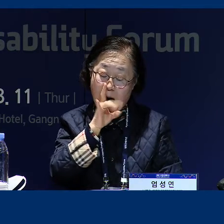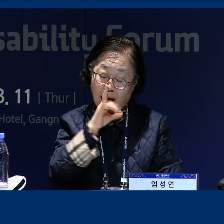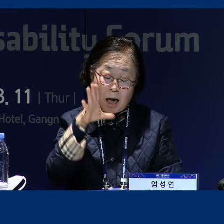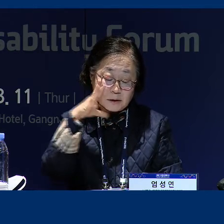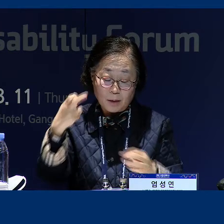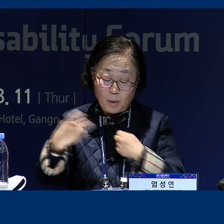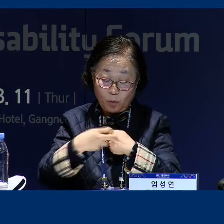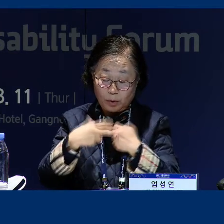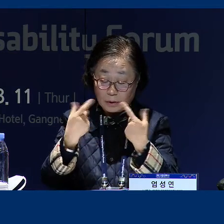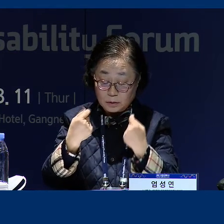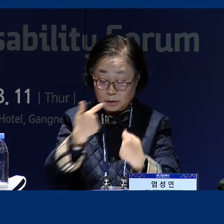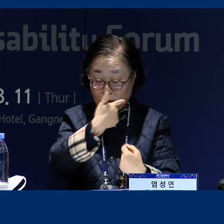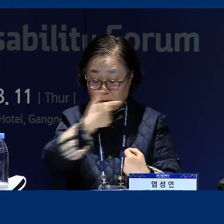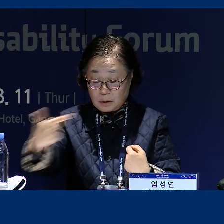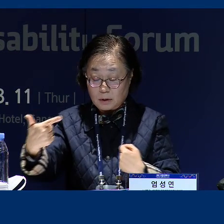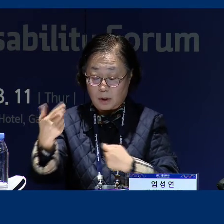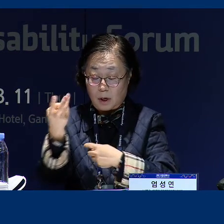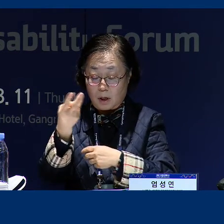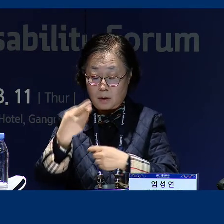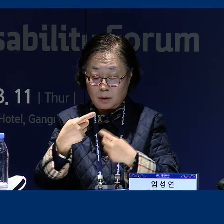것이 필요합니다.